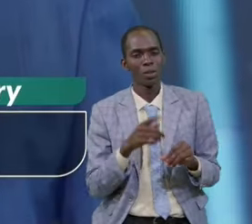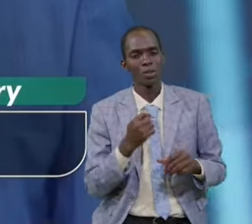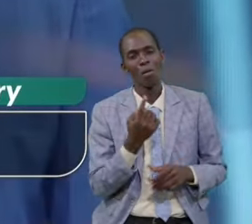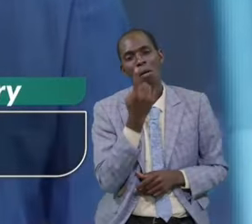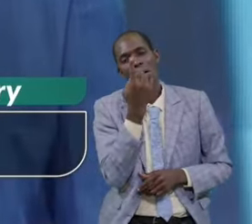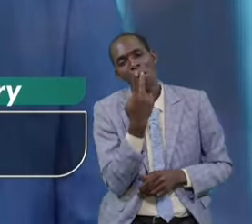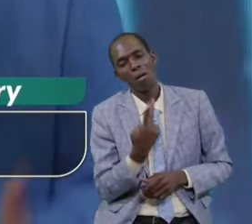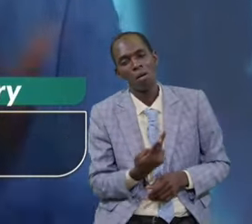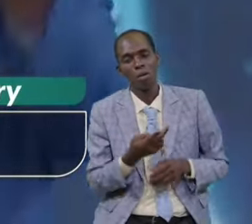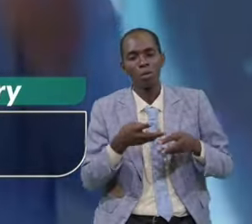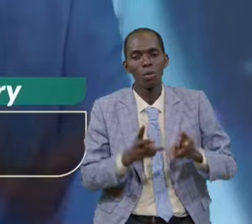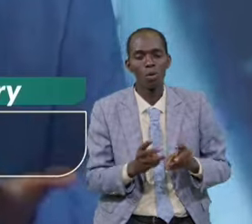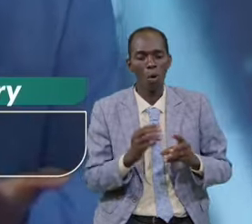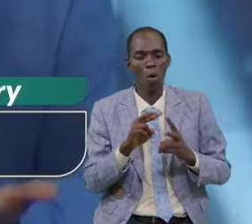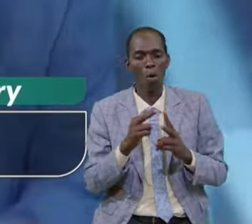médiocrité.